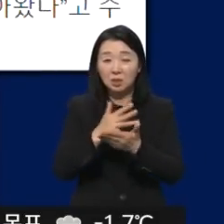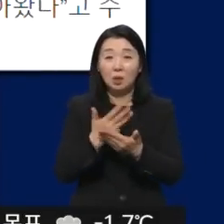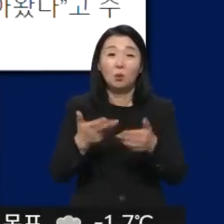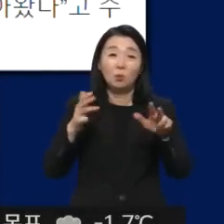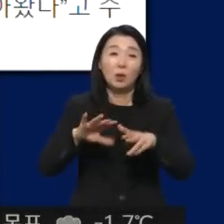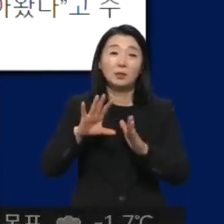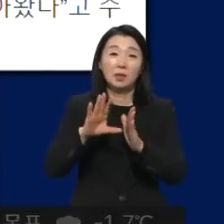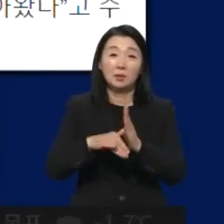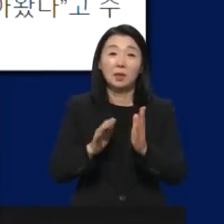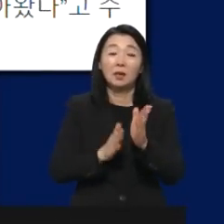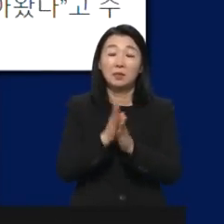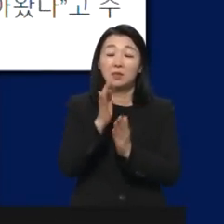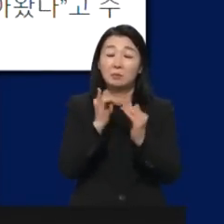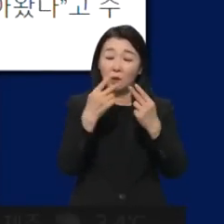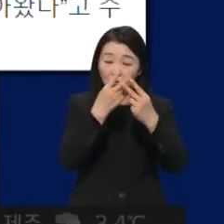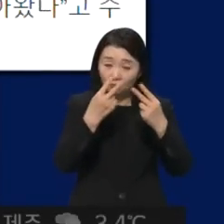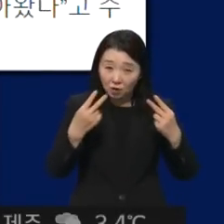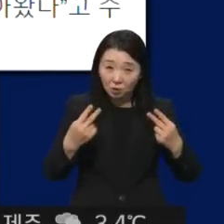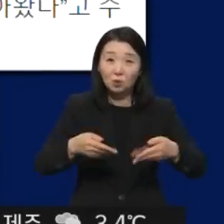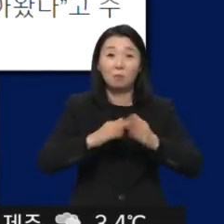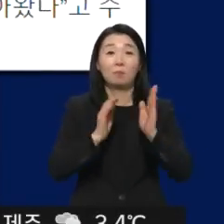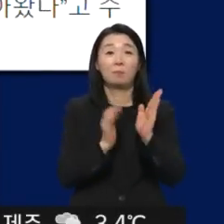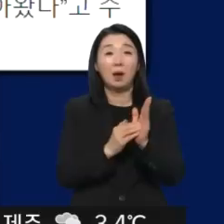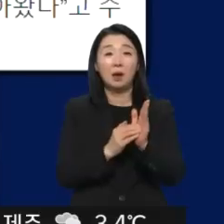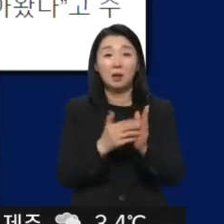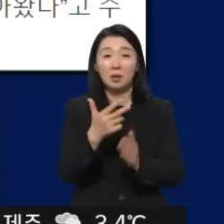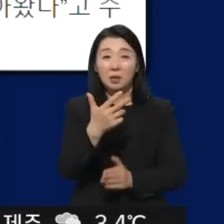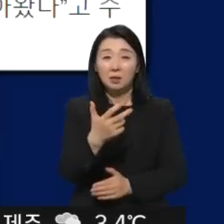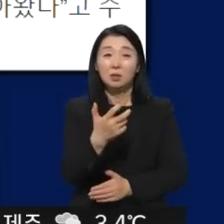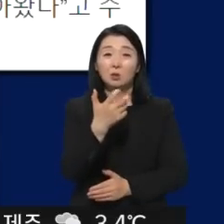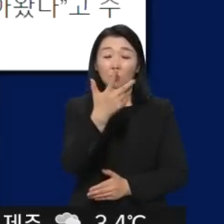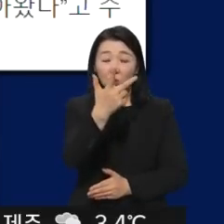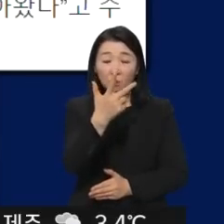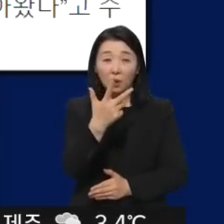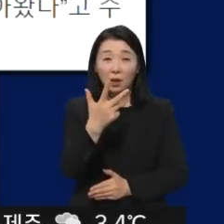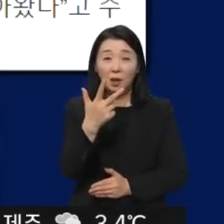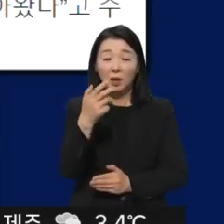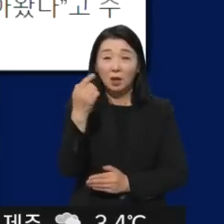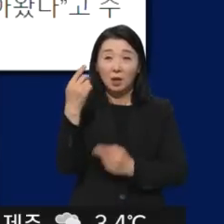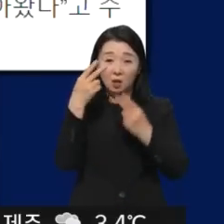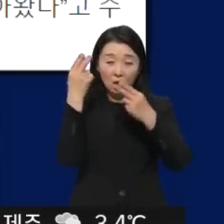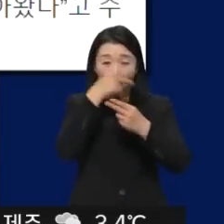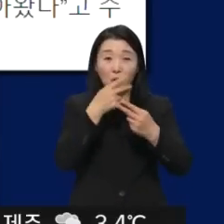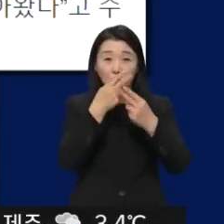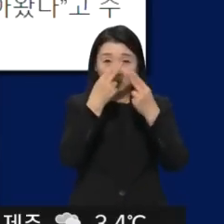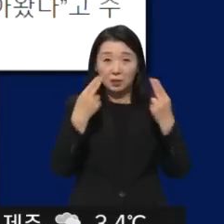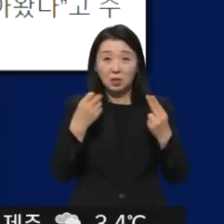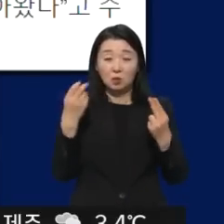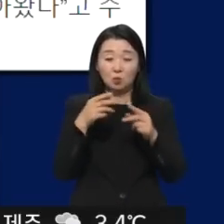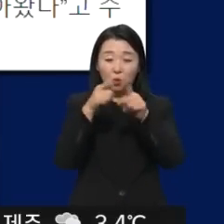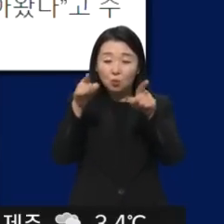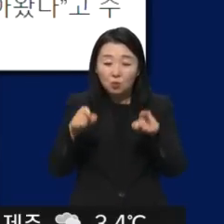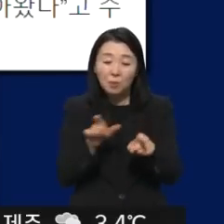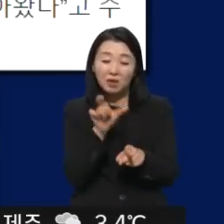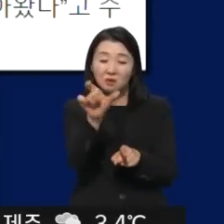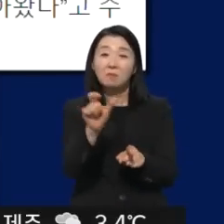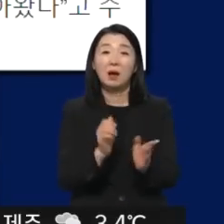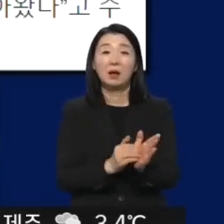설치했습니다. 여기에는 유족들의 동의를 받은 희생자 77명의 영정과 위패도 안치가 됐는데요. 앞서 정부